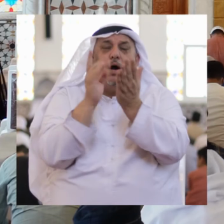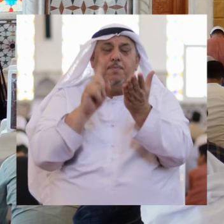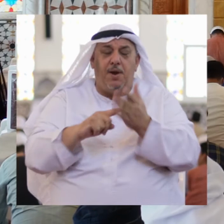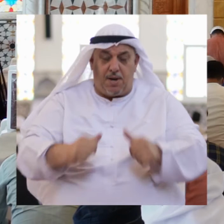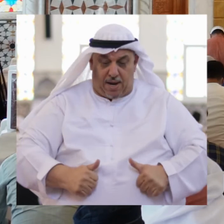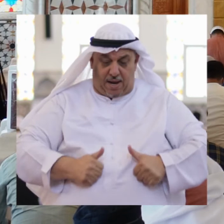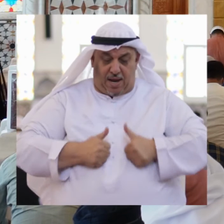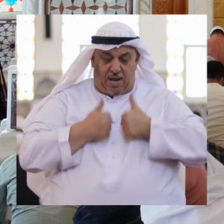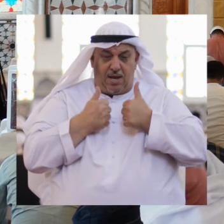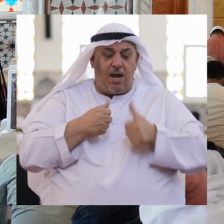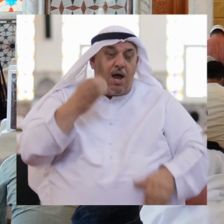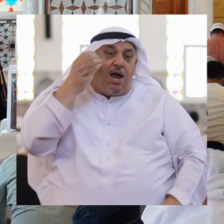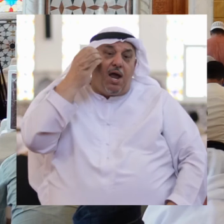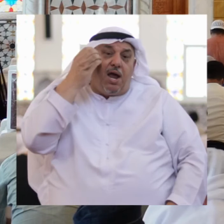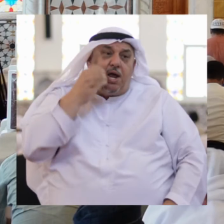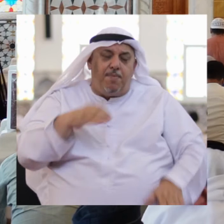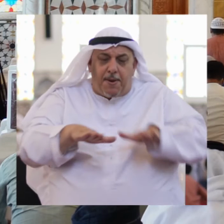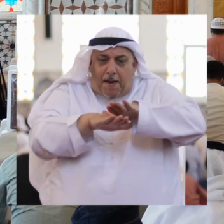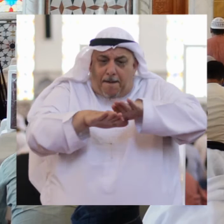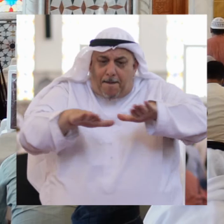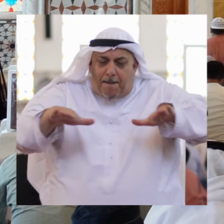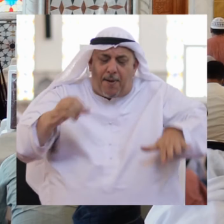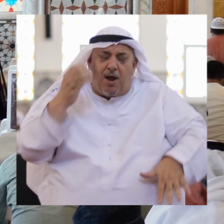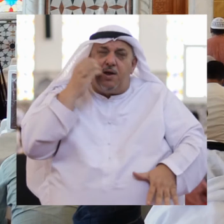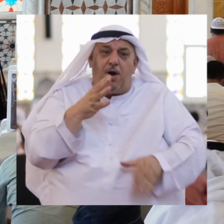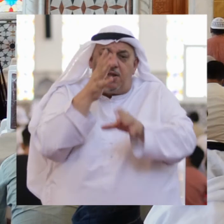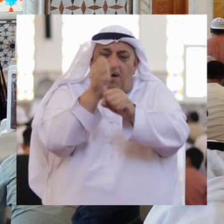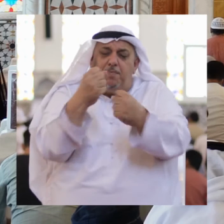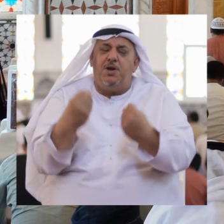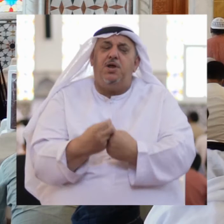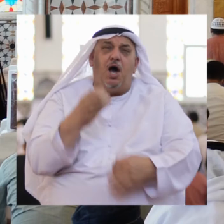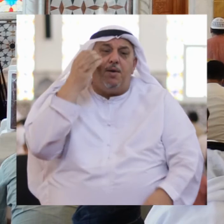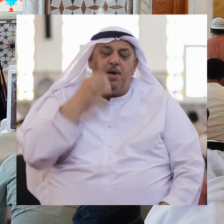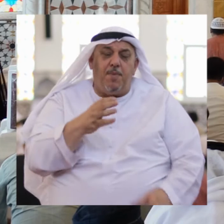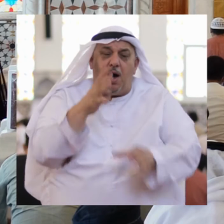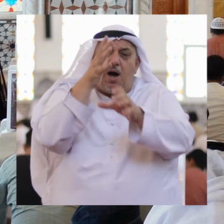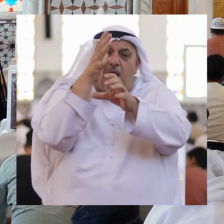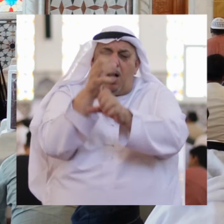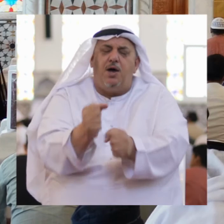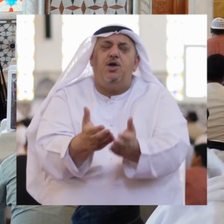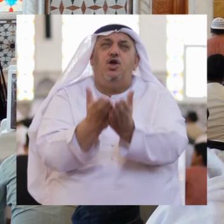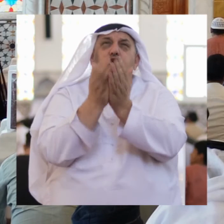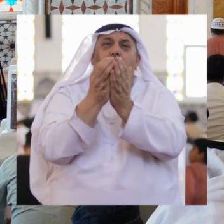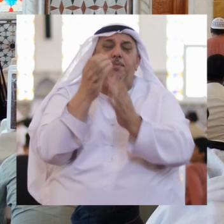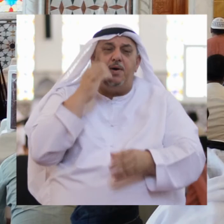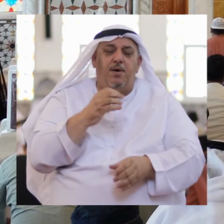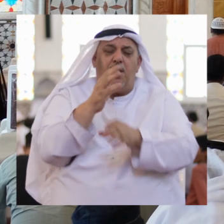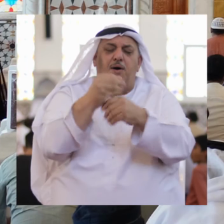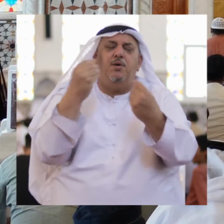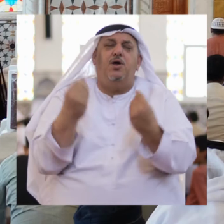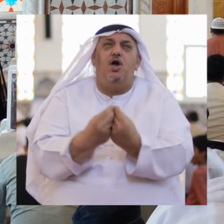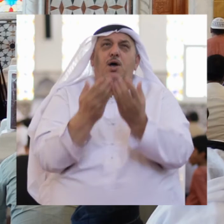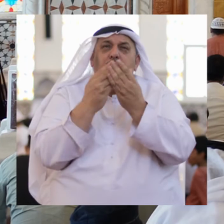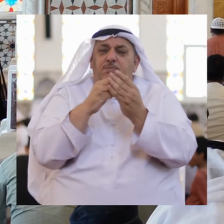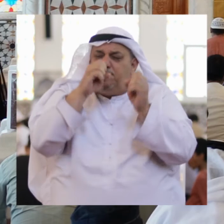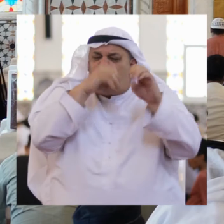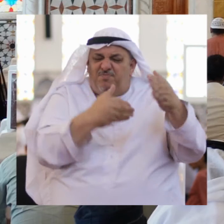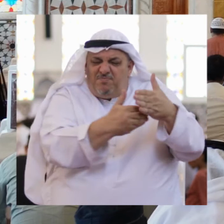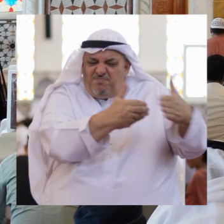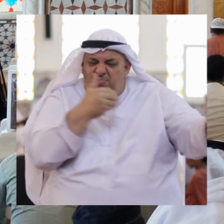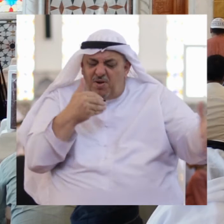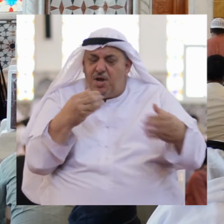على دوله الامارات امنها ورخائها واحفظها بحفظك واحرس هذه الايه واحفظها من كيد الكائدين يا رب